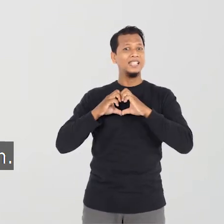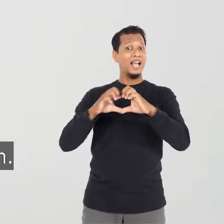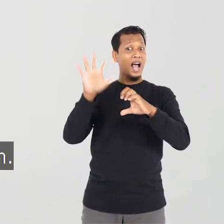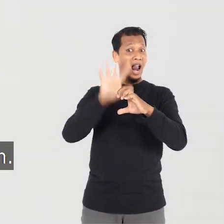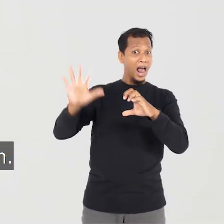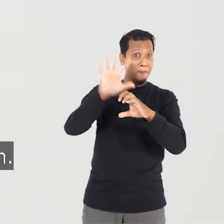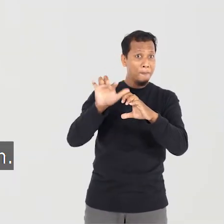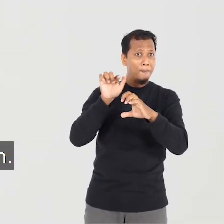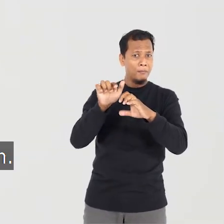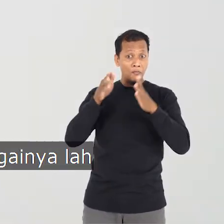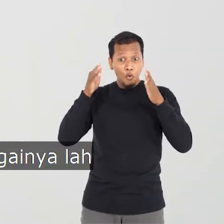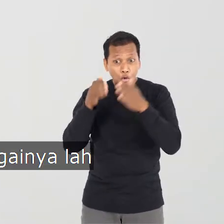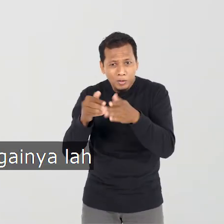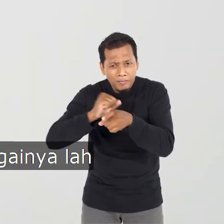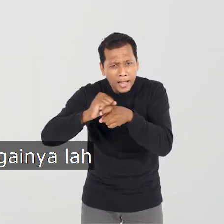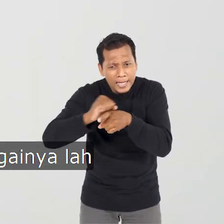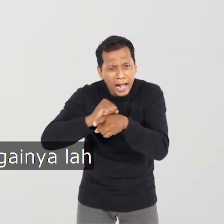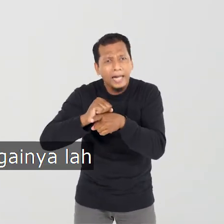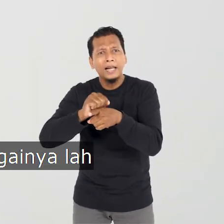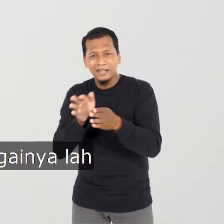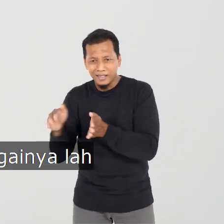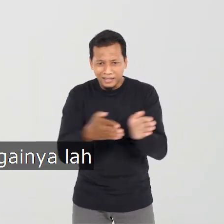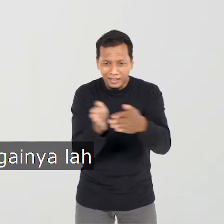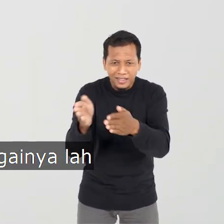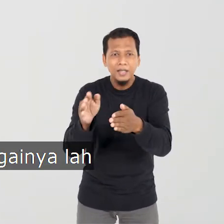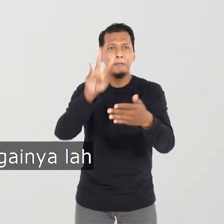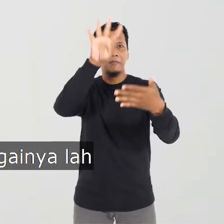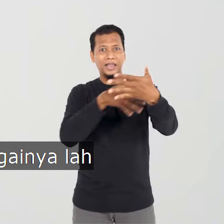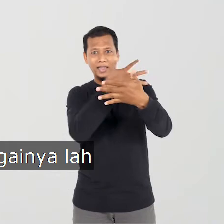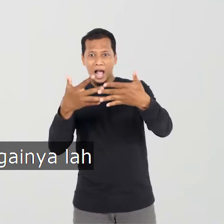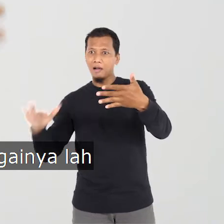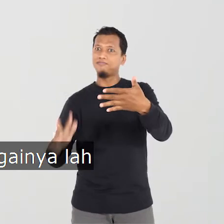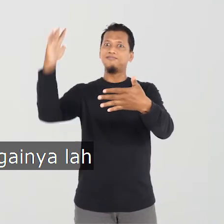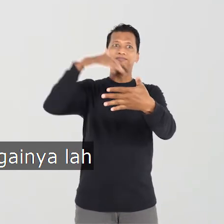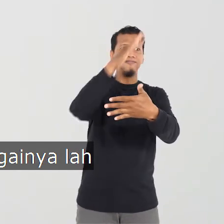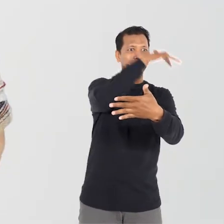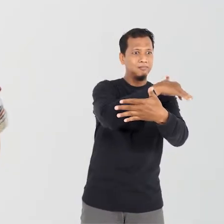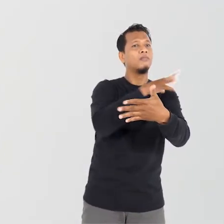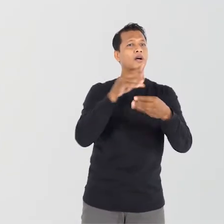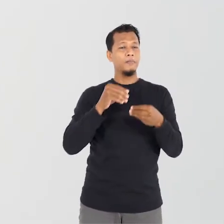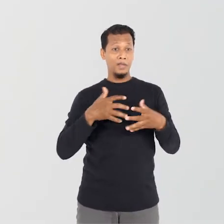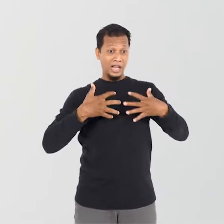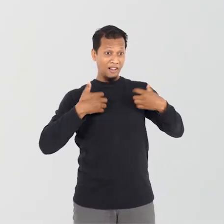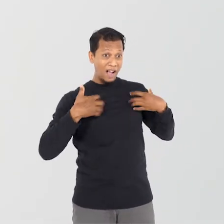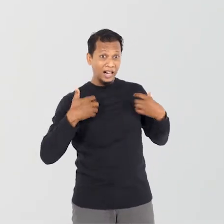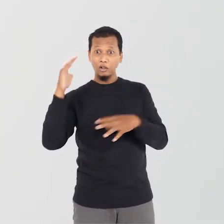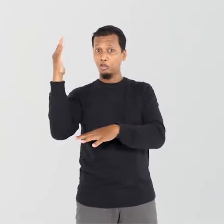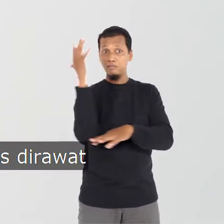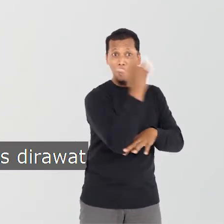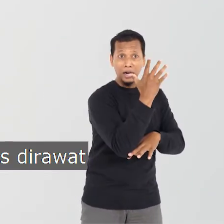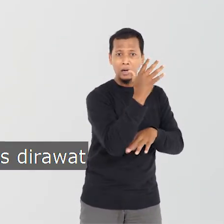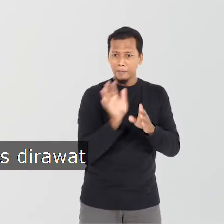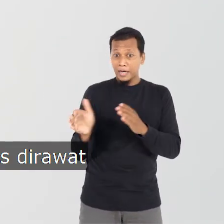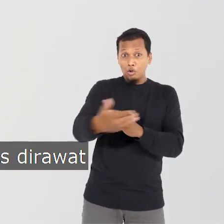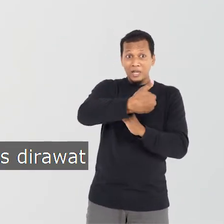udah beneran ya, karena kan gue mapala bohongan. Latihan navigasi darat, belajar peta kontur dan lain sebagainya lah. Selain melindungi flora fauna,